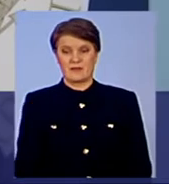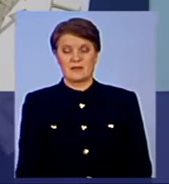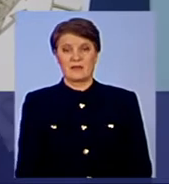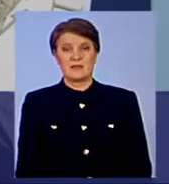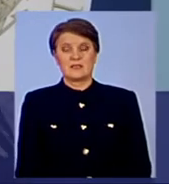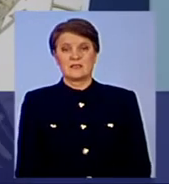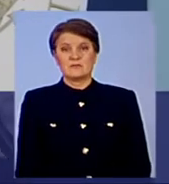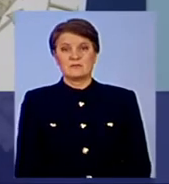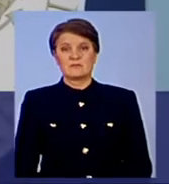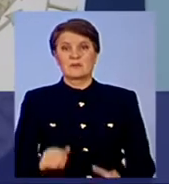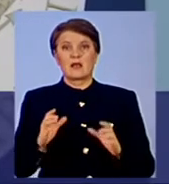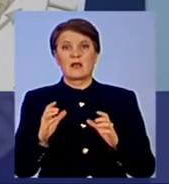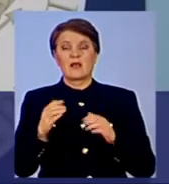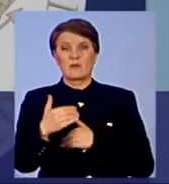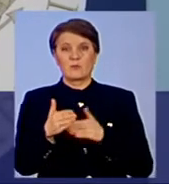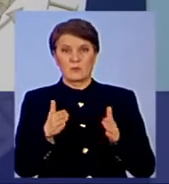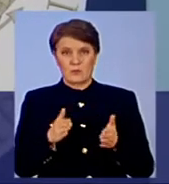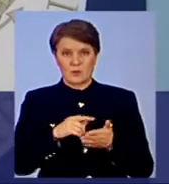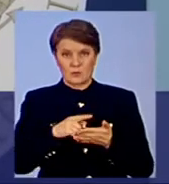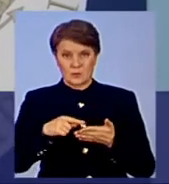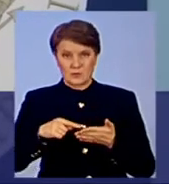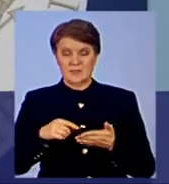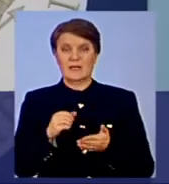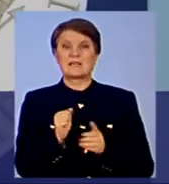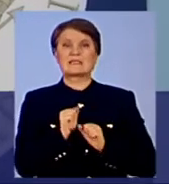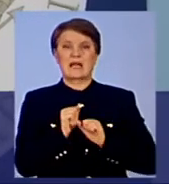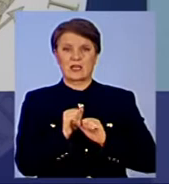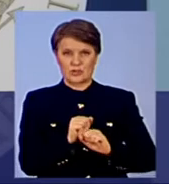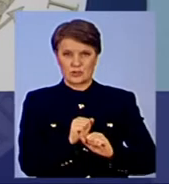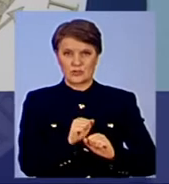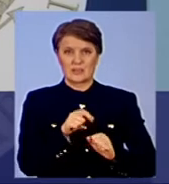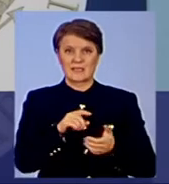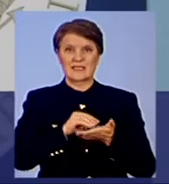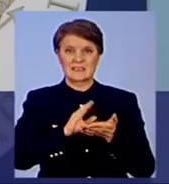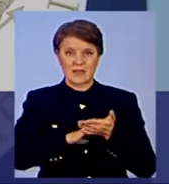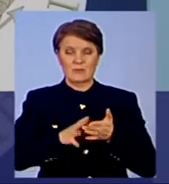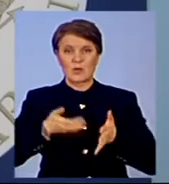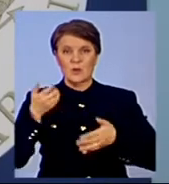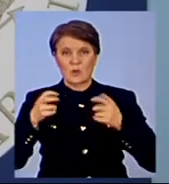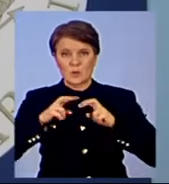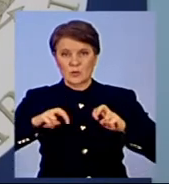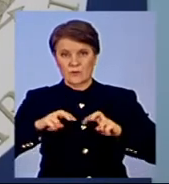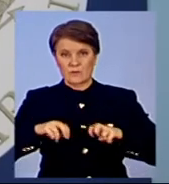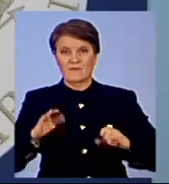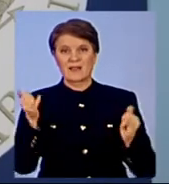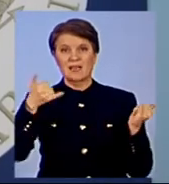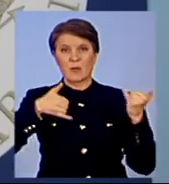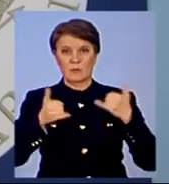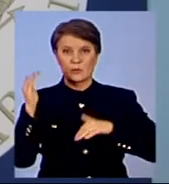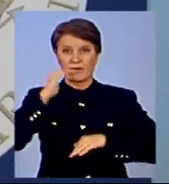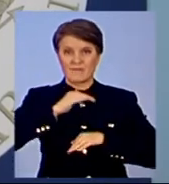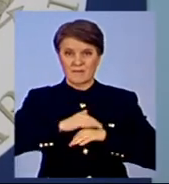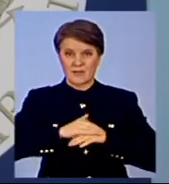Бортові самописці захищені. Ми їх заберемо у Вашингтоні, там записи з них розшифровують у лабораторії. Увечері ми